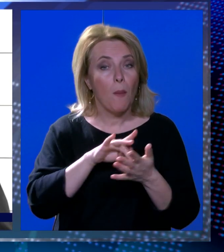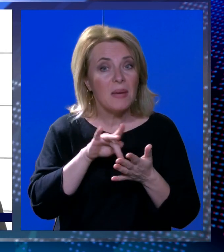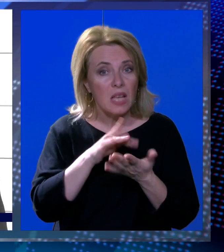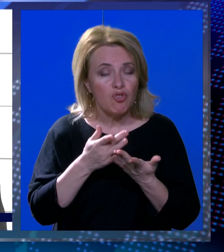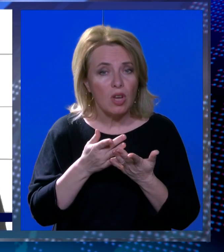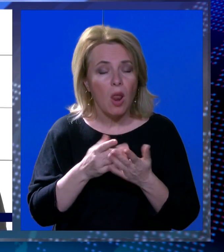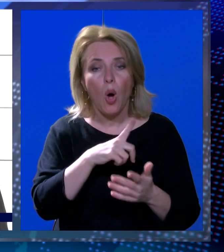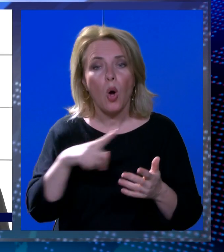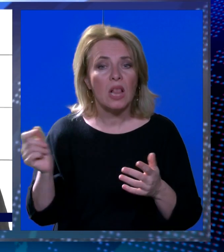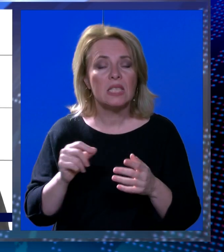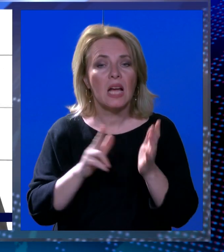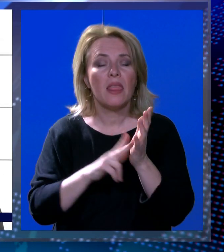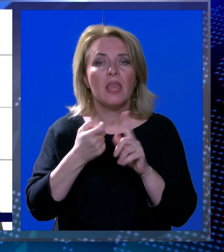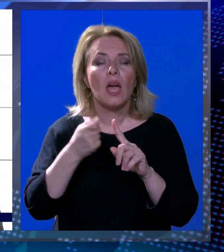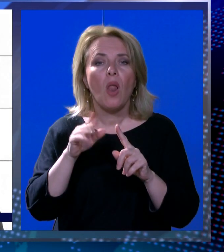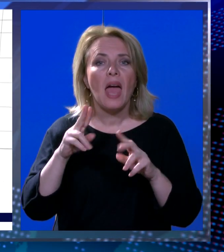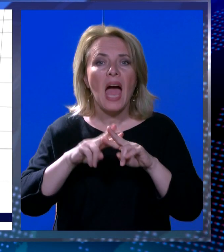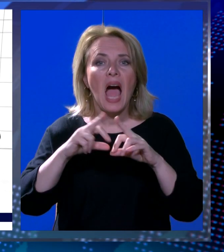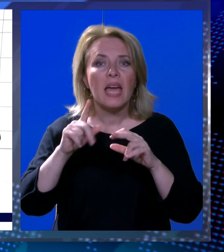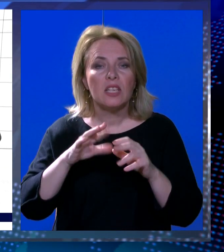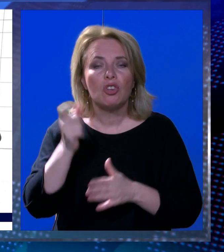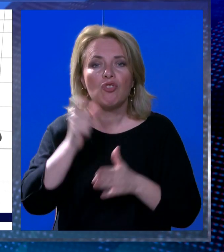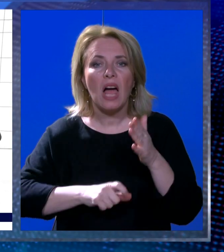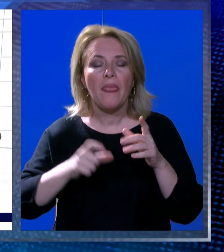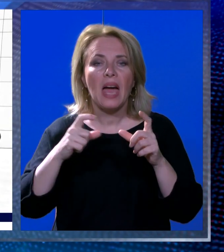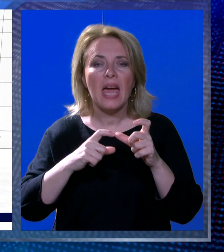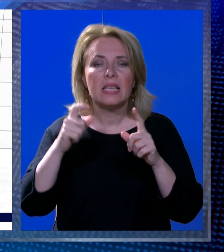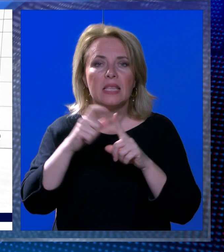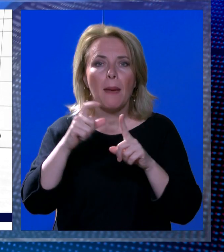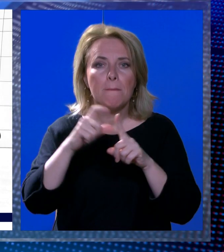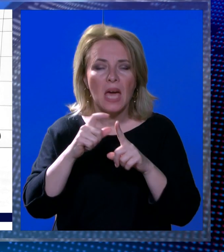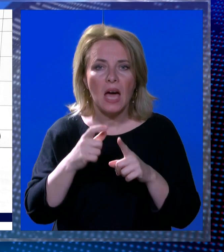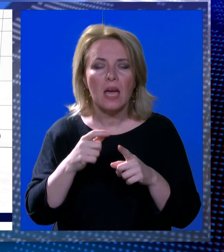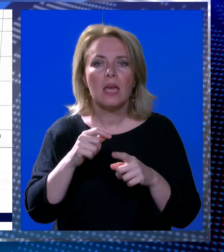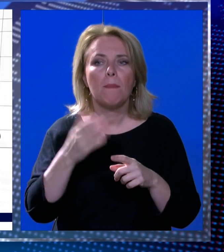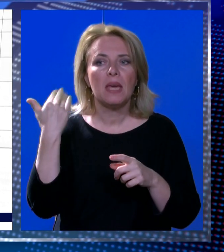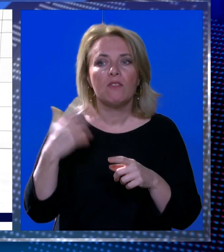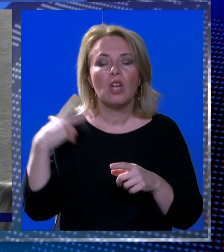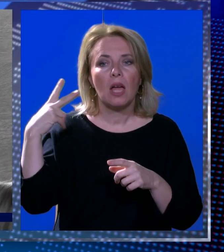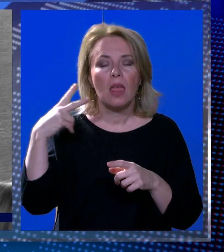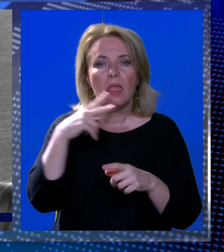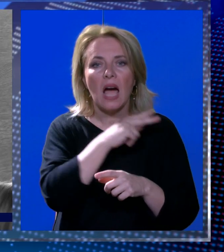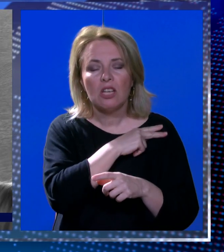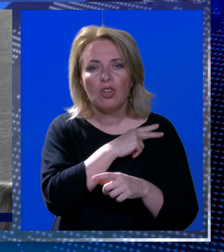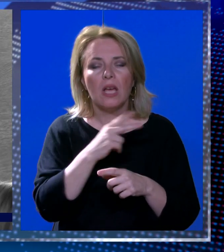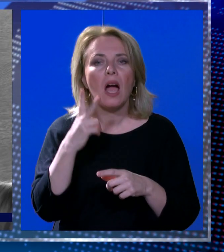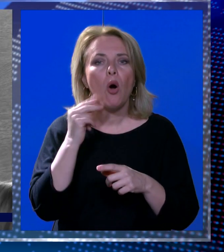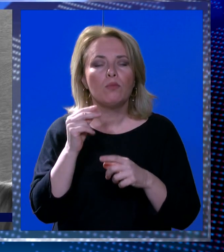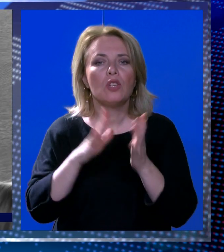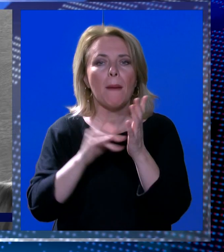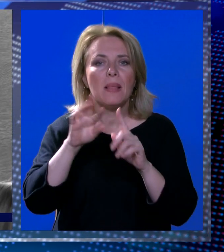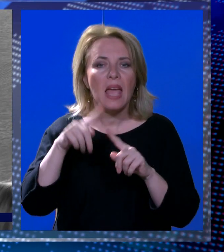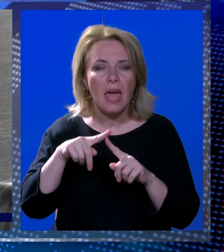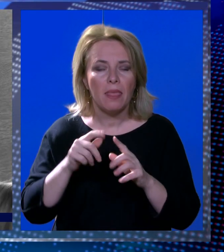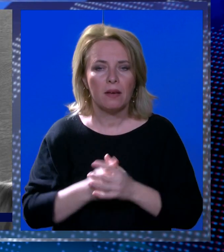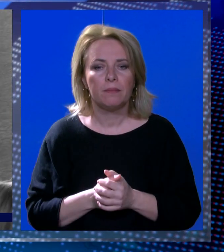Godinu je svakako obilježio i odlazak Nikole Hajdića, dugogodišnjeg člana SDP-a i bivšeg načelnika općine Mljet, posljednjih godina i člana